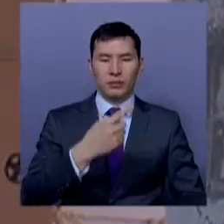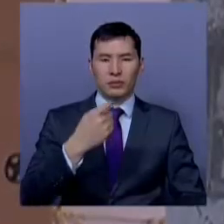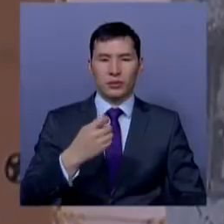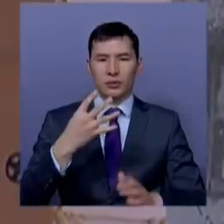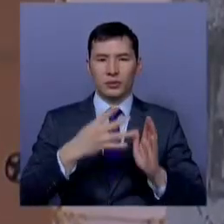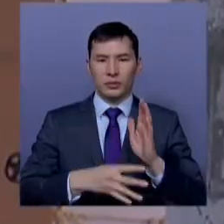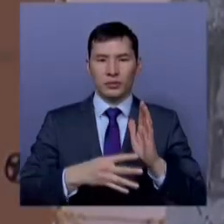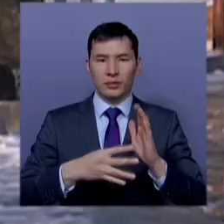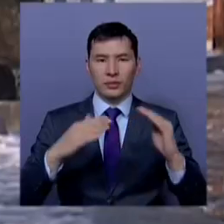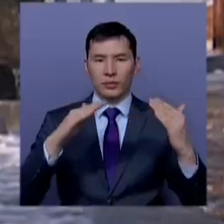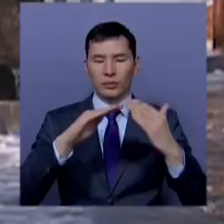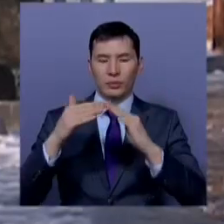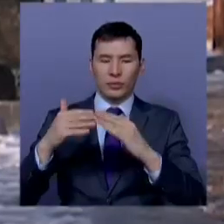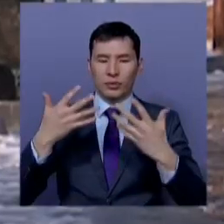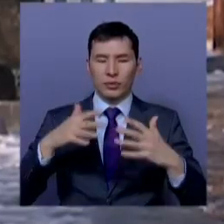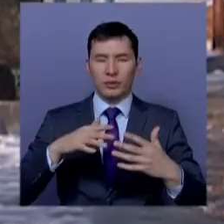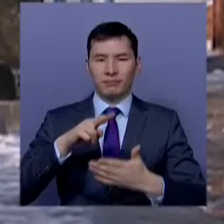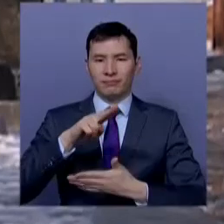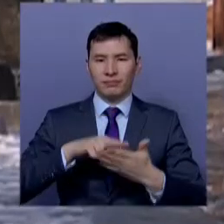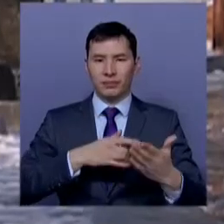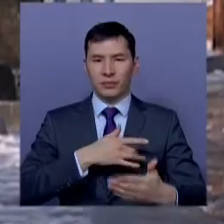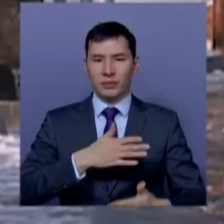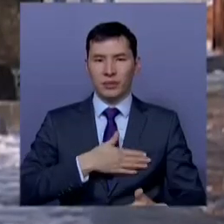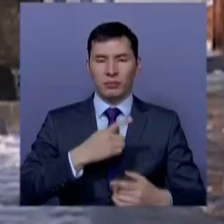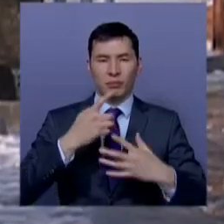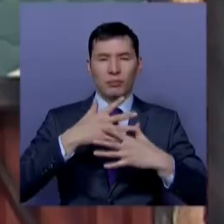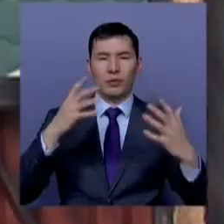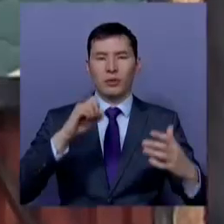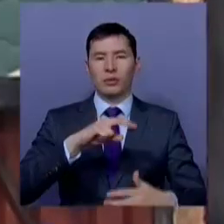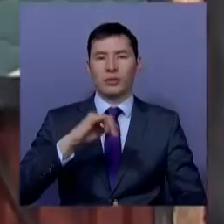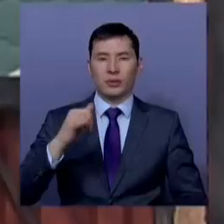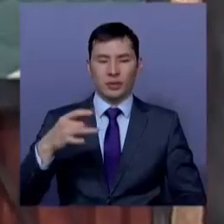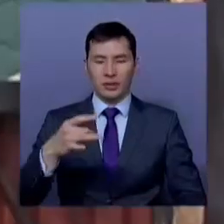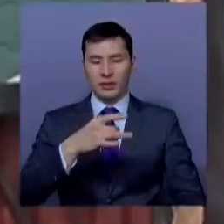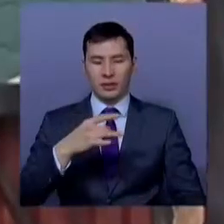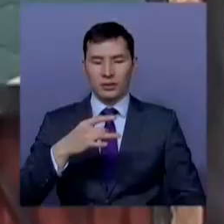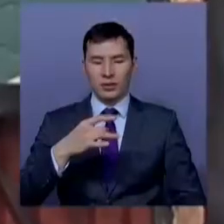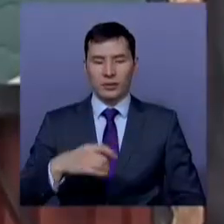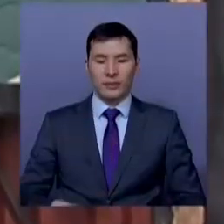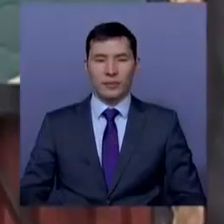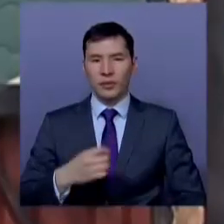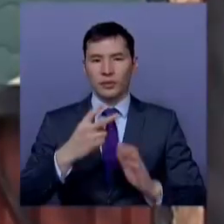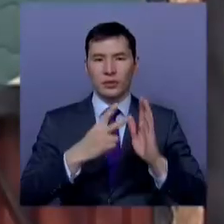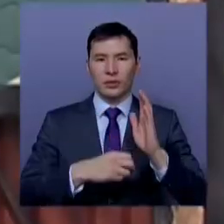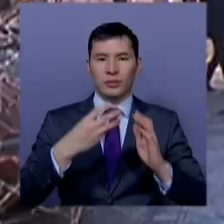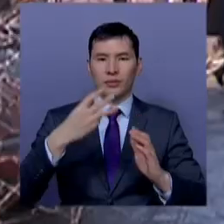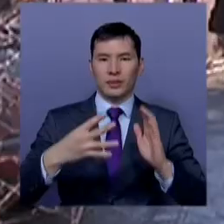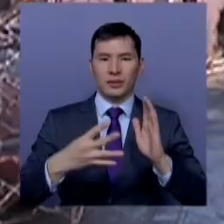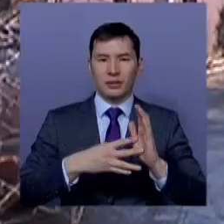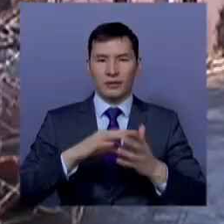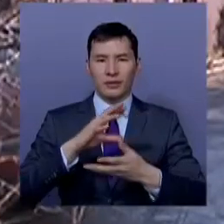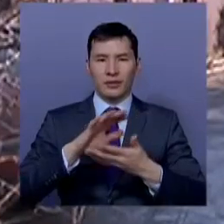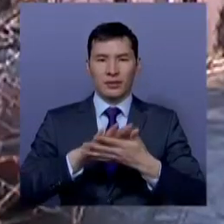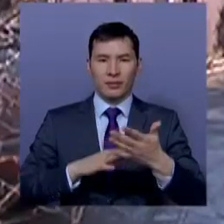үй заңдастырылды. Ең көбі Алатау ауданында екен. Оған қоса 979 меншік иесі өтініш білдірді. Мәселені шешу үшін қалалық жоспарлау